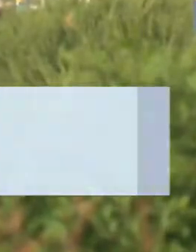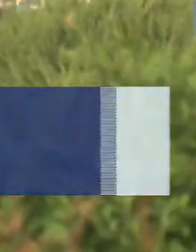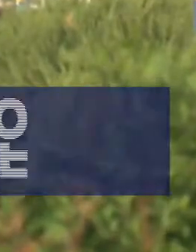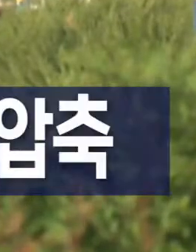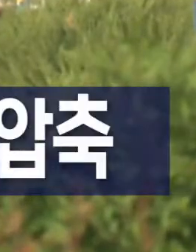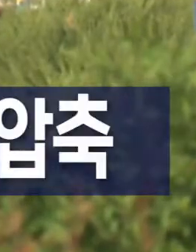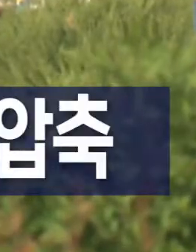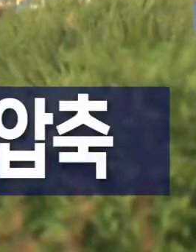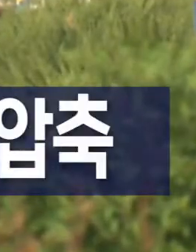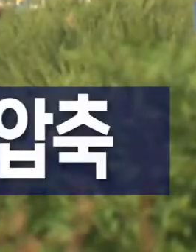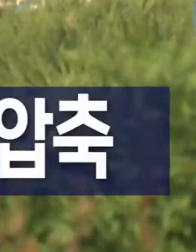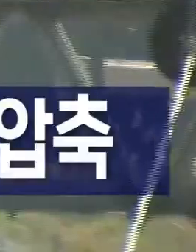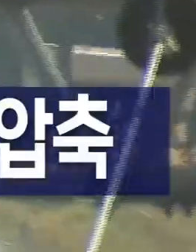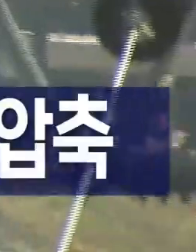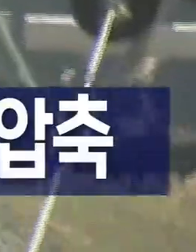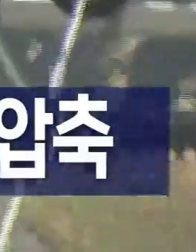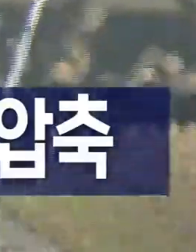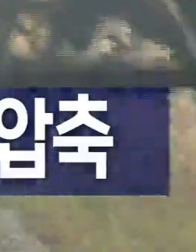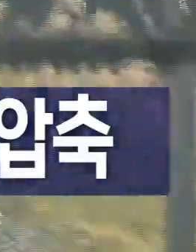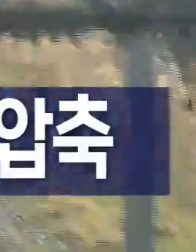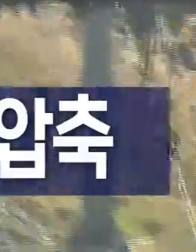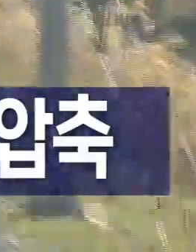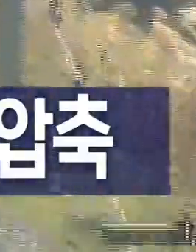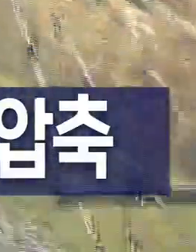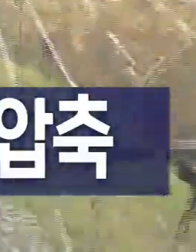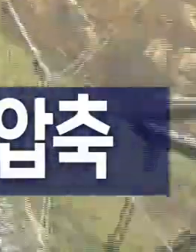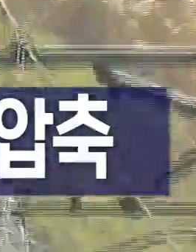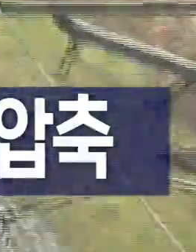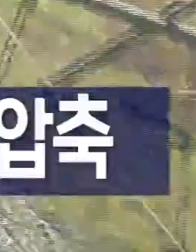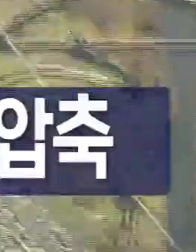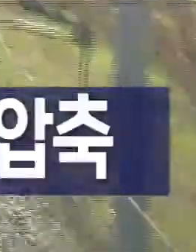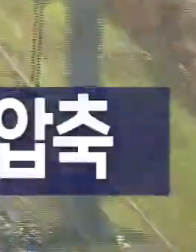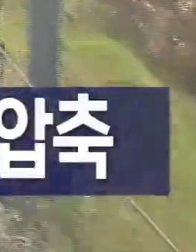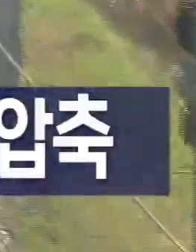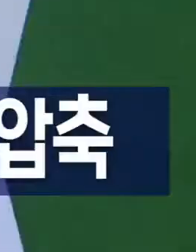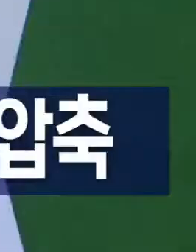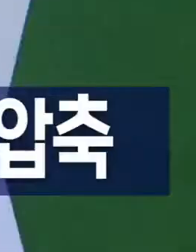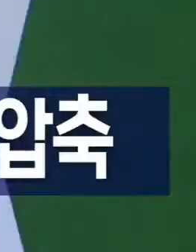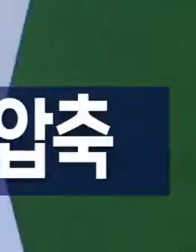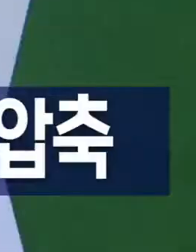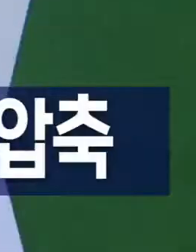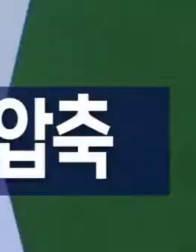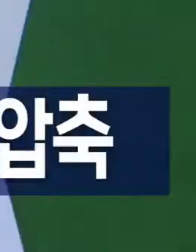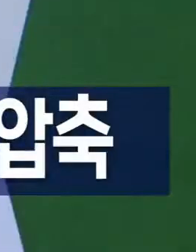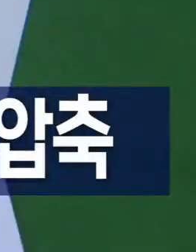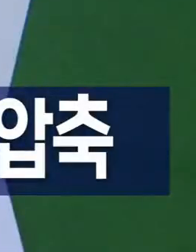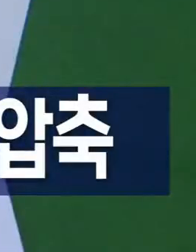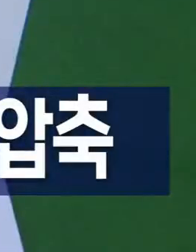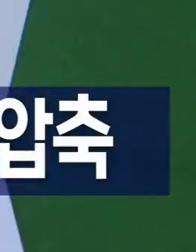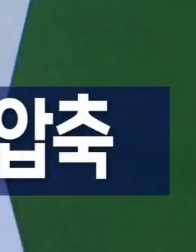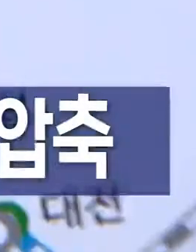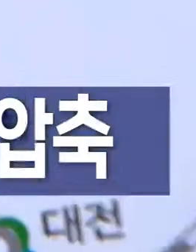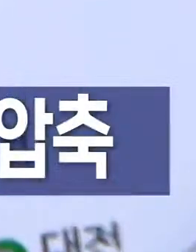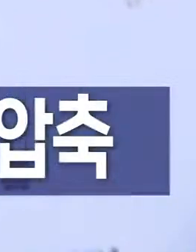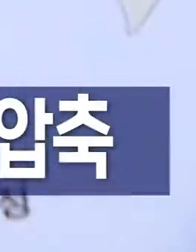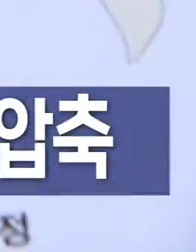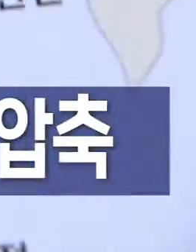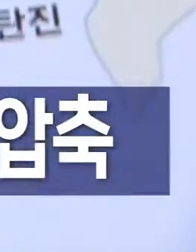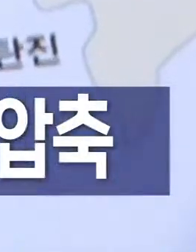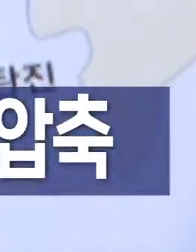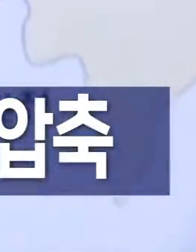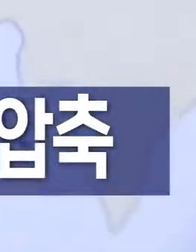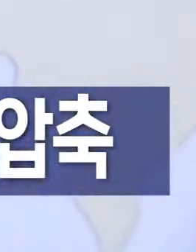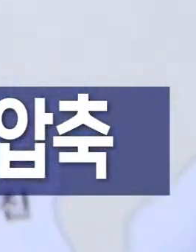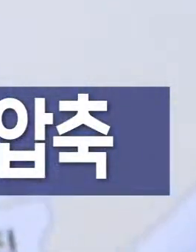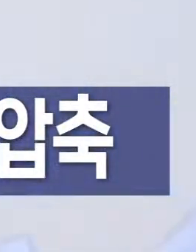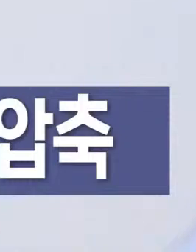충청권 광역철도 노선 결정 시한을 앞두고 국토교통부가 4개 노선을 압축해 최종 분석에 들어갔습니다. 청주 도심